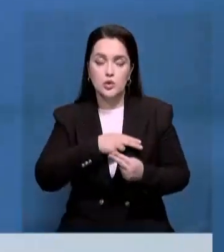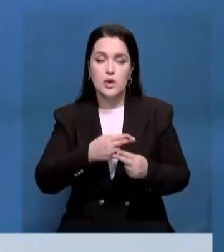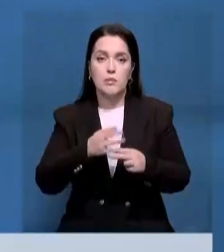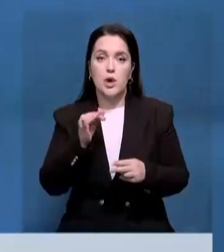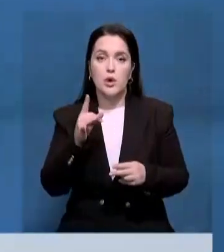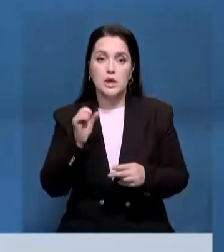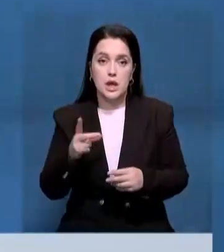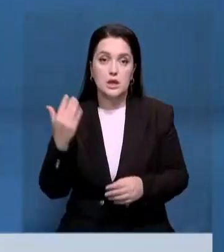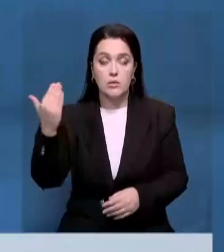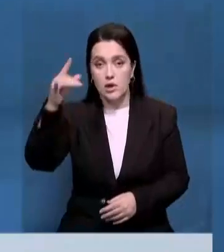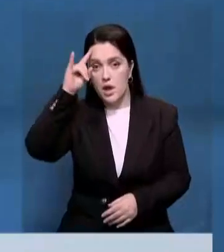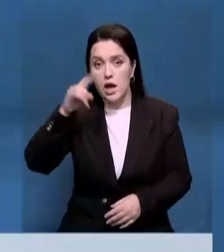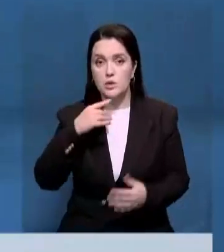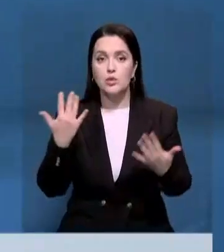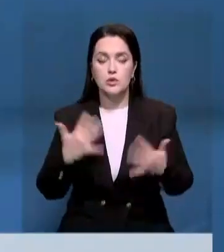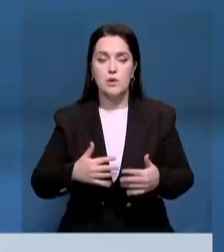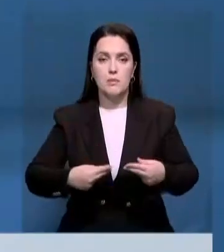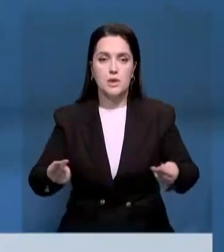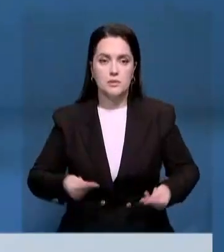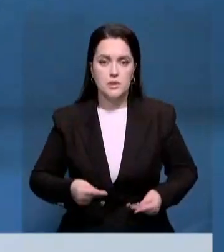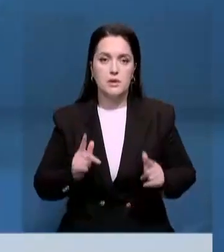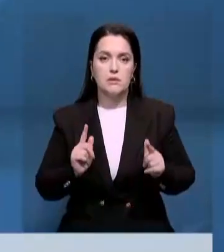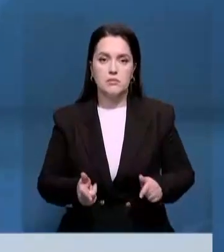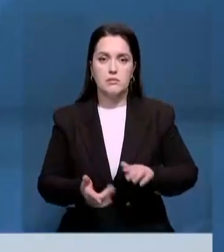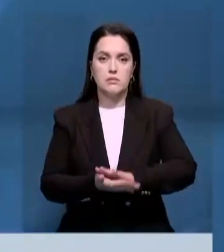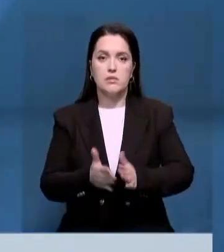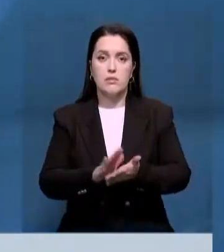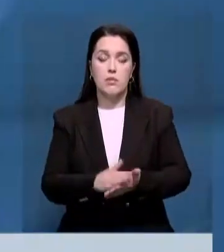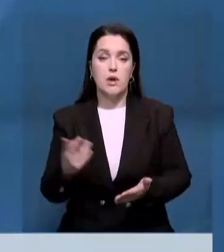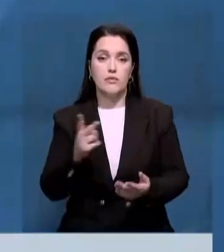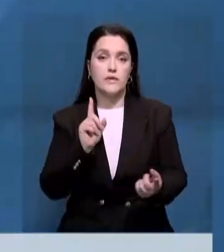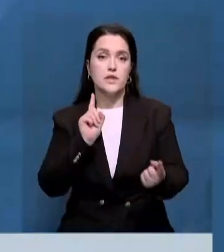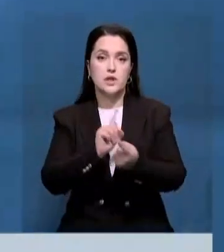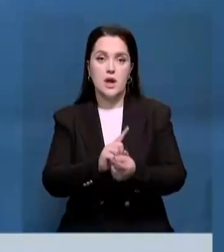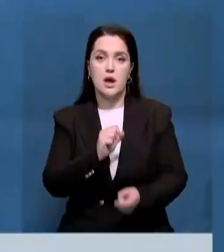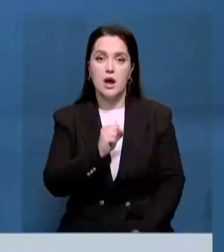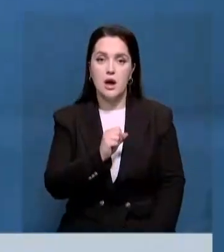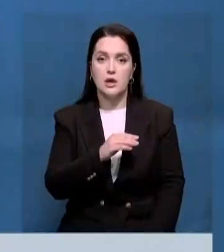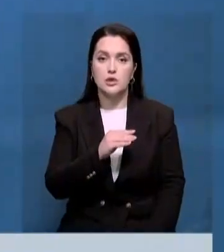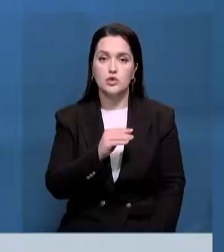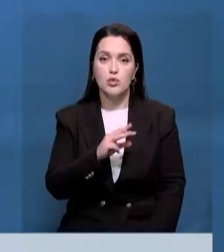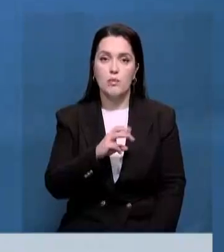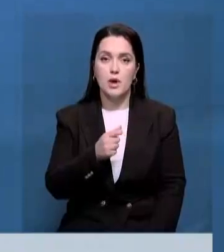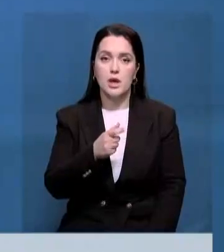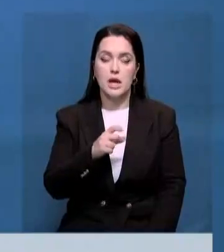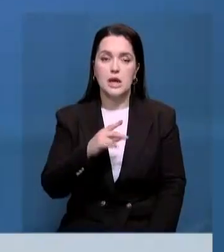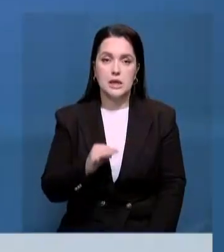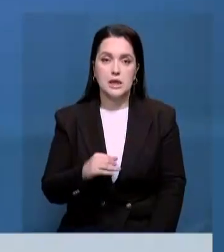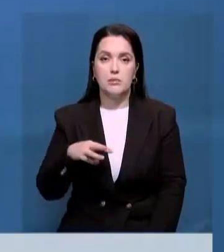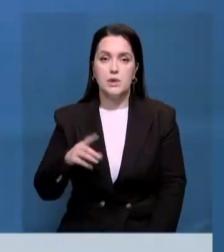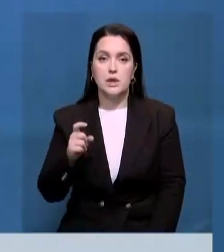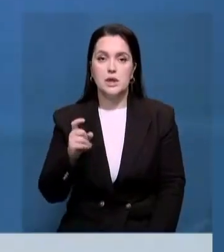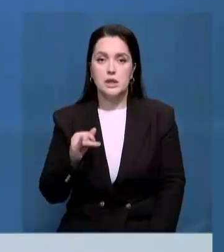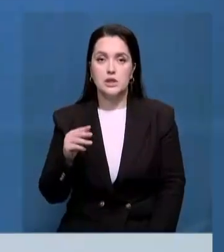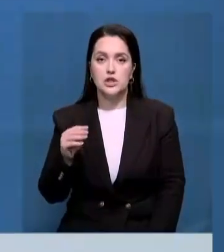ведомства казахстанская сторона уже подписала соответствующий меморандум двусторонняя встреча коллег асхата жумагали и мухан нада